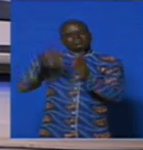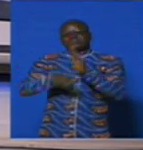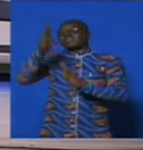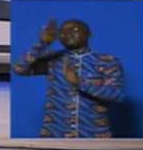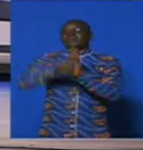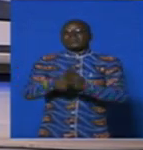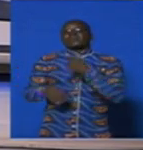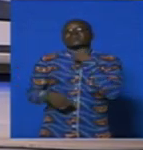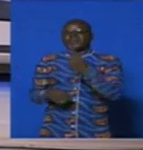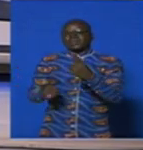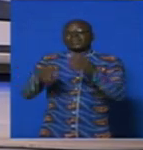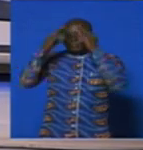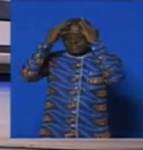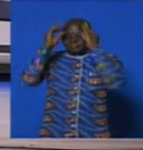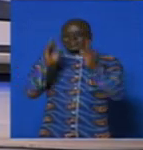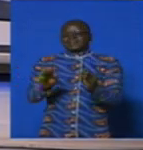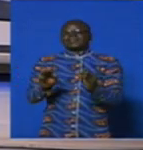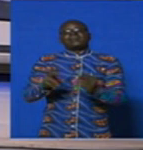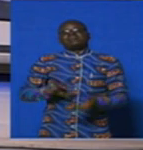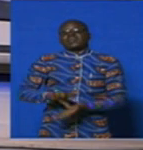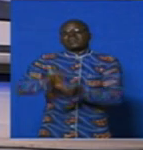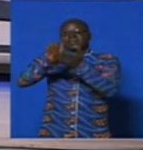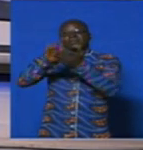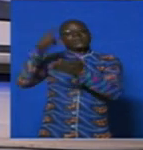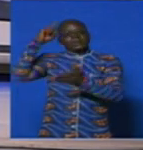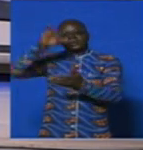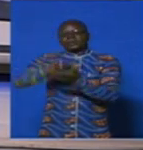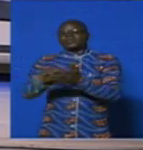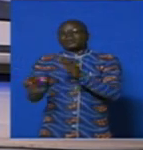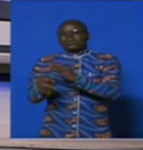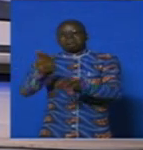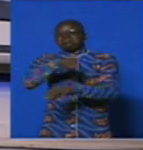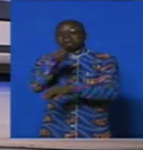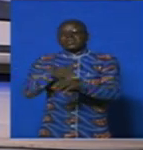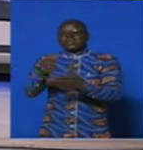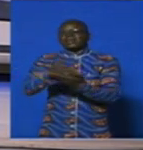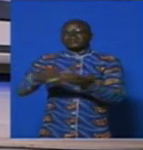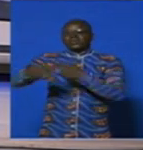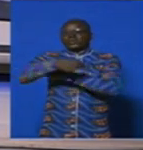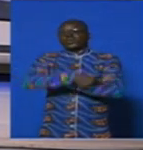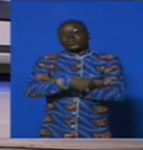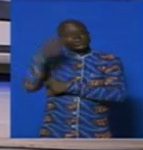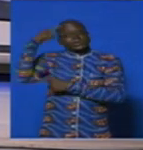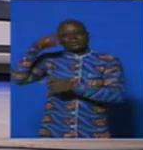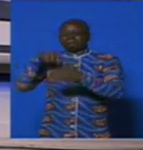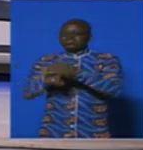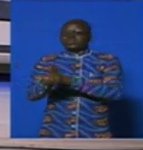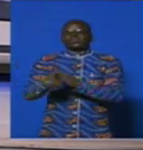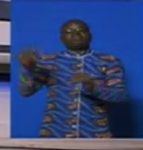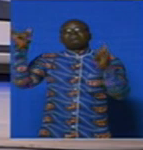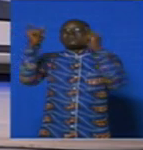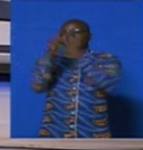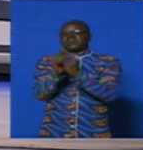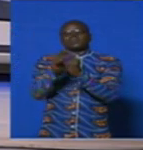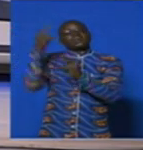sommet a aussi décidé de relever l'état-major en place à Sévaré au Mali quelques jours après l'attentat suicide qui a visé le camp des troupes de la